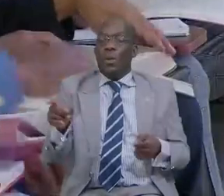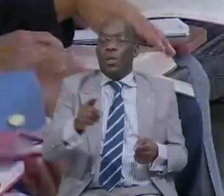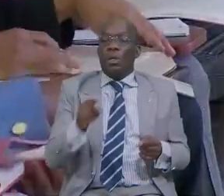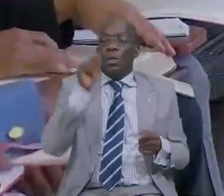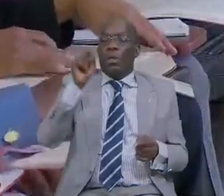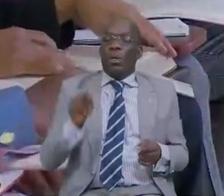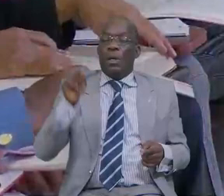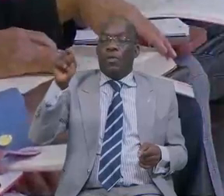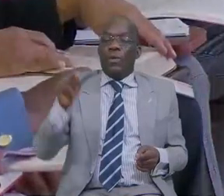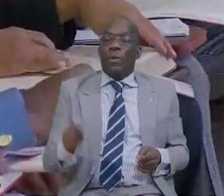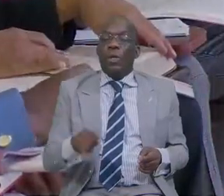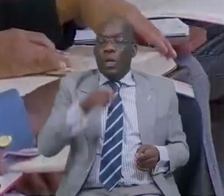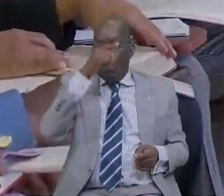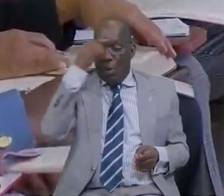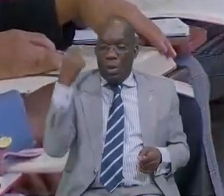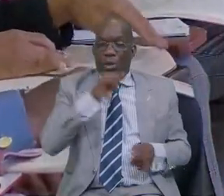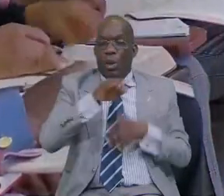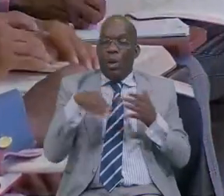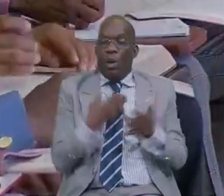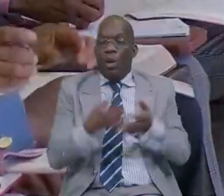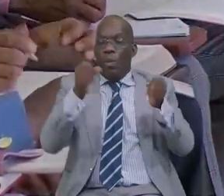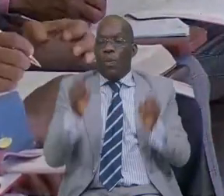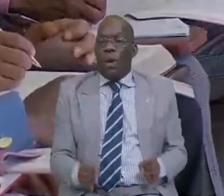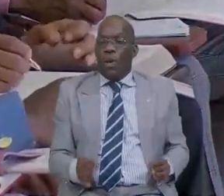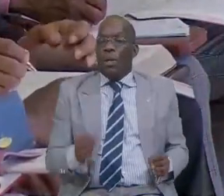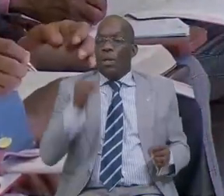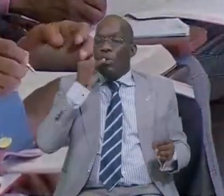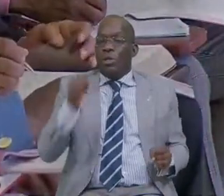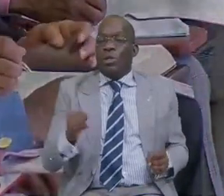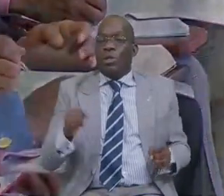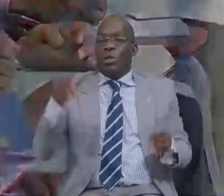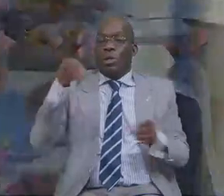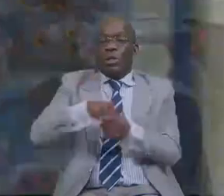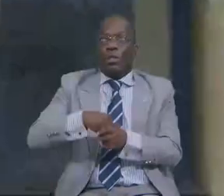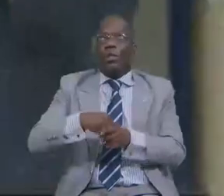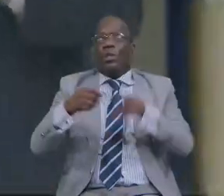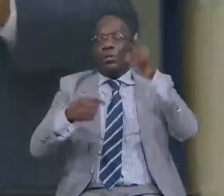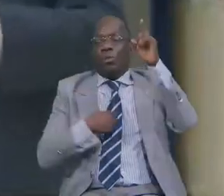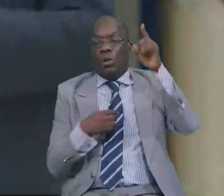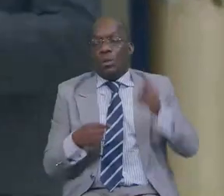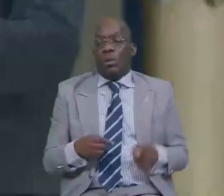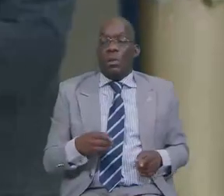monde. Parce que toute la puissance est en moi.